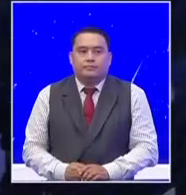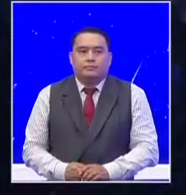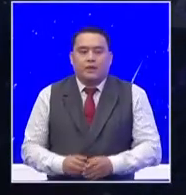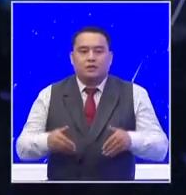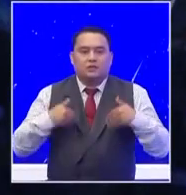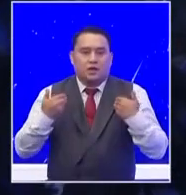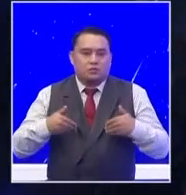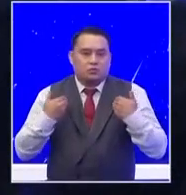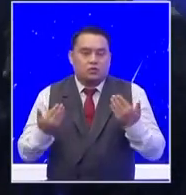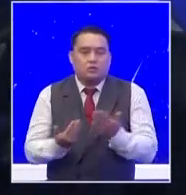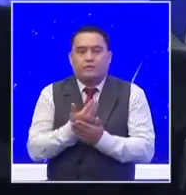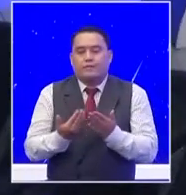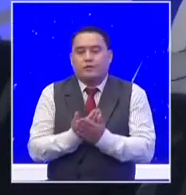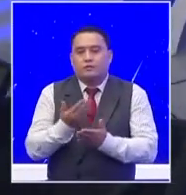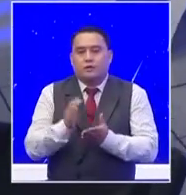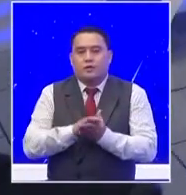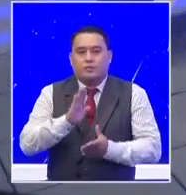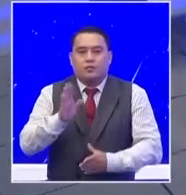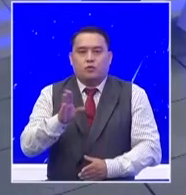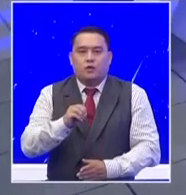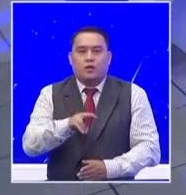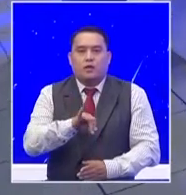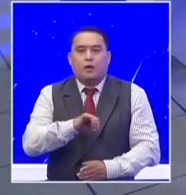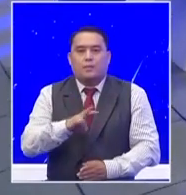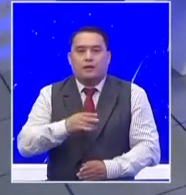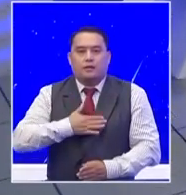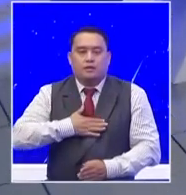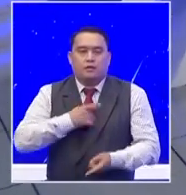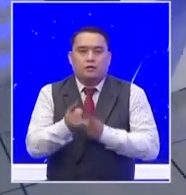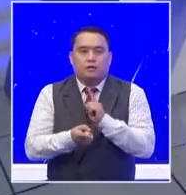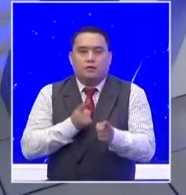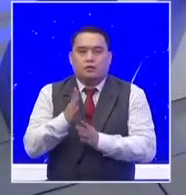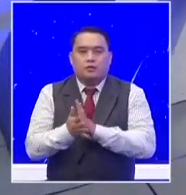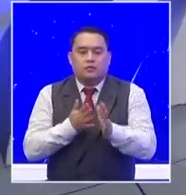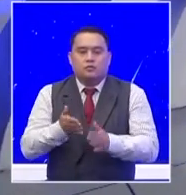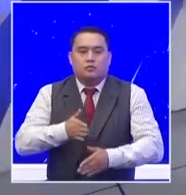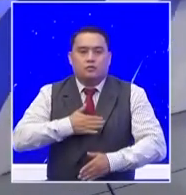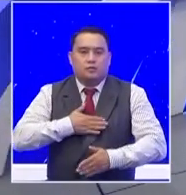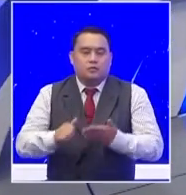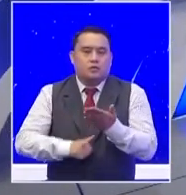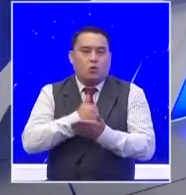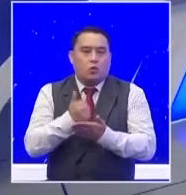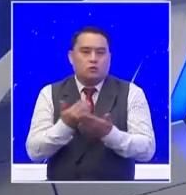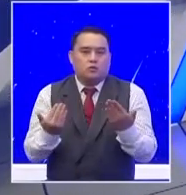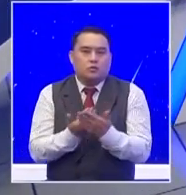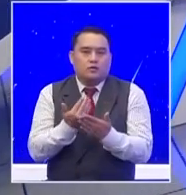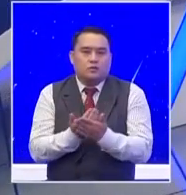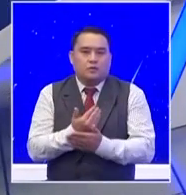Здравствуйте, время новостей на телеканале ЖТСУ. В студии Елеман Раймбеков и сурдоперевод обеспечивает Марат Жумабеков. Смотрите